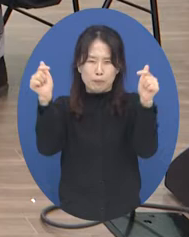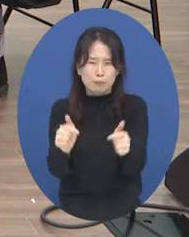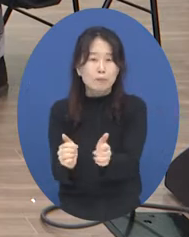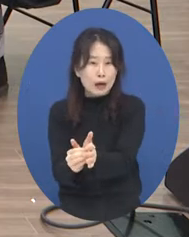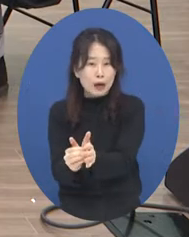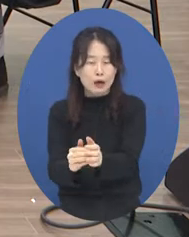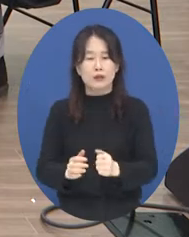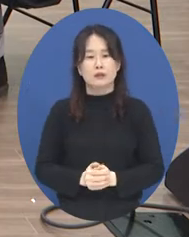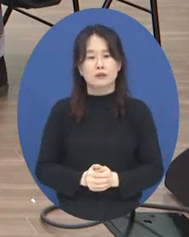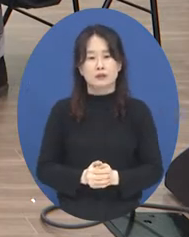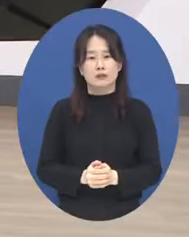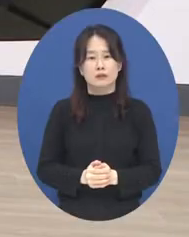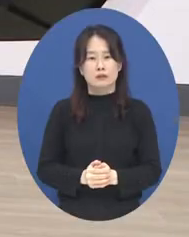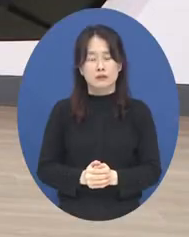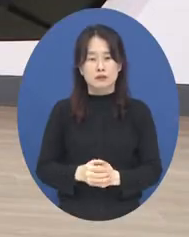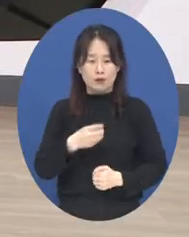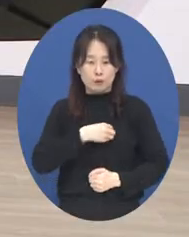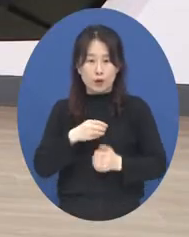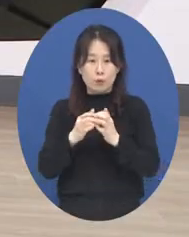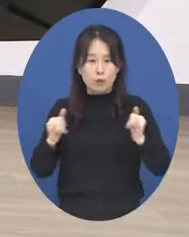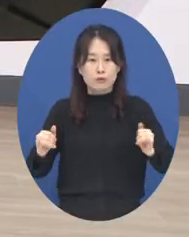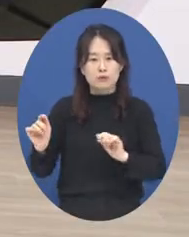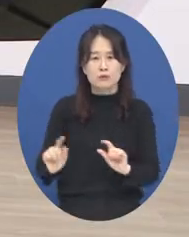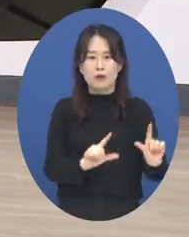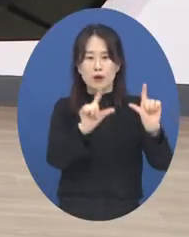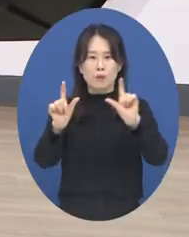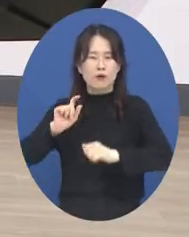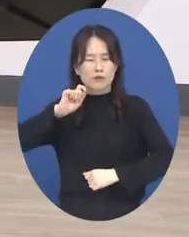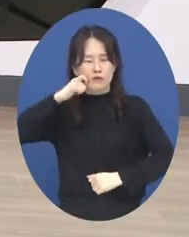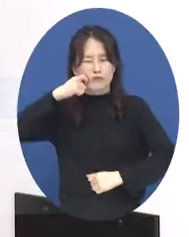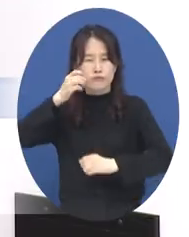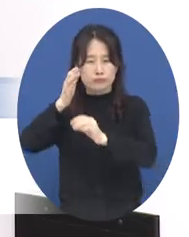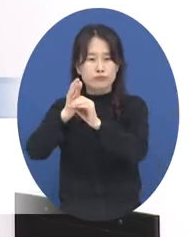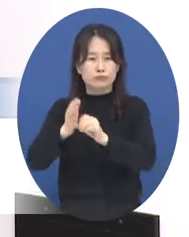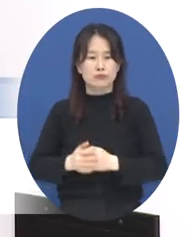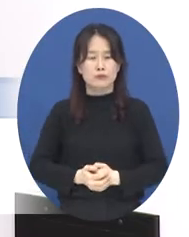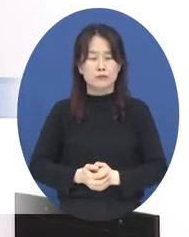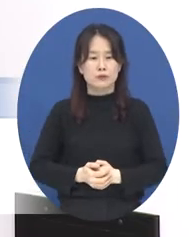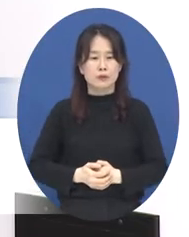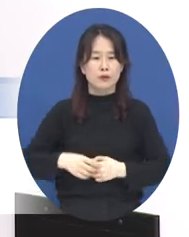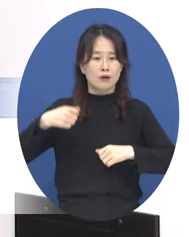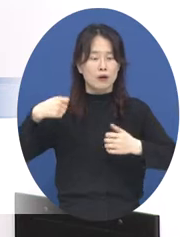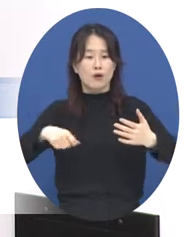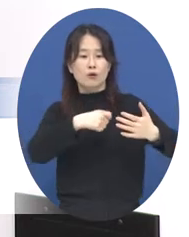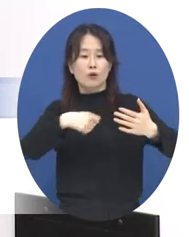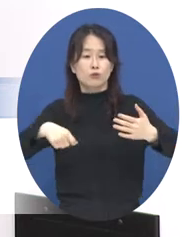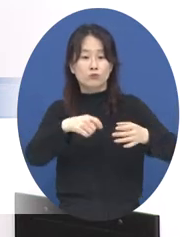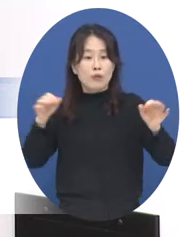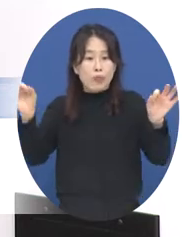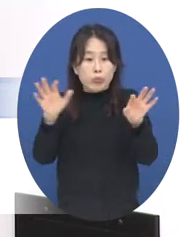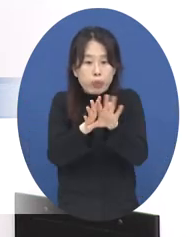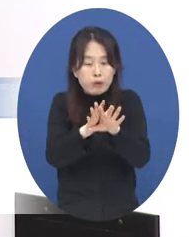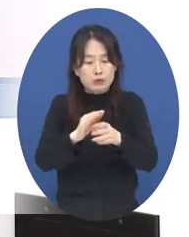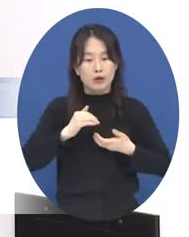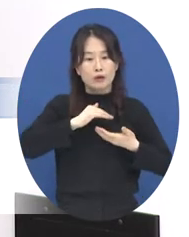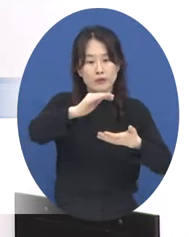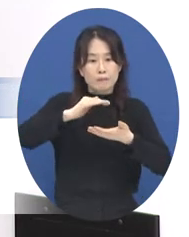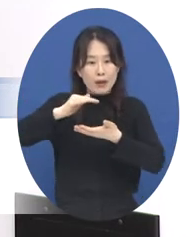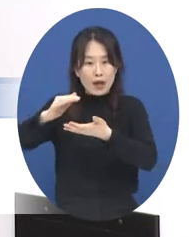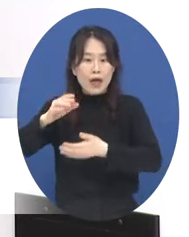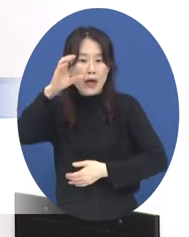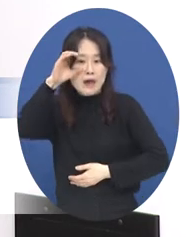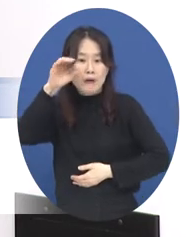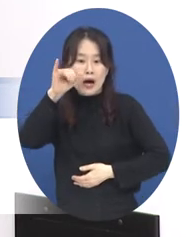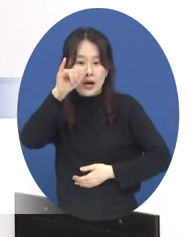따른 회당 페이 만 지급하는 단원들은 생활고에 허덕이는 상황입니다 연주가 없어지니까 이렇게 그 택배 일을 하시고 낳아